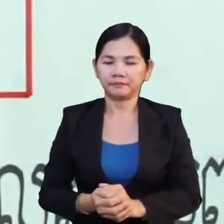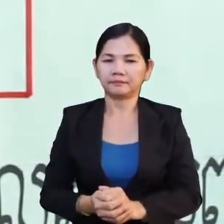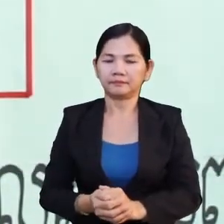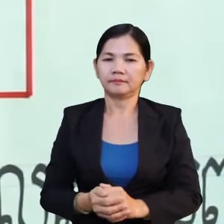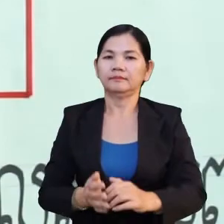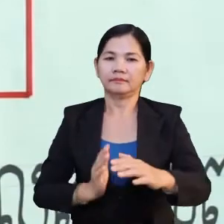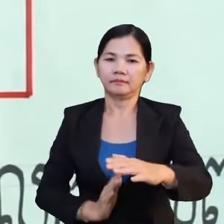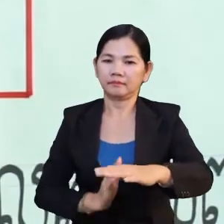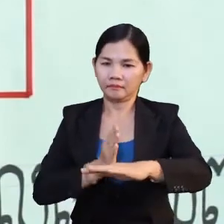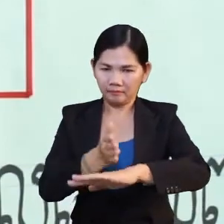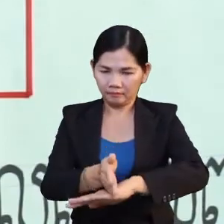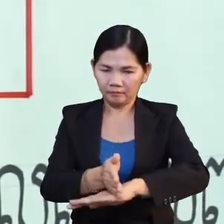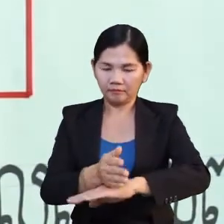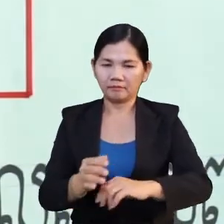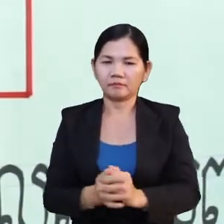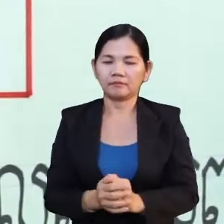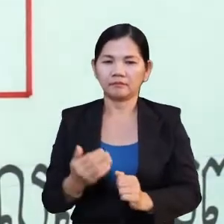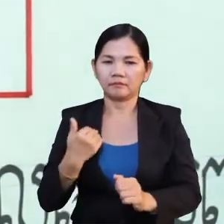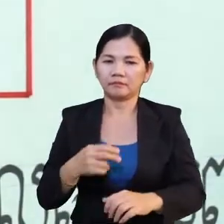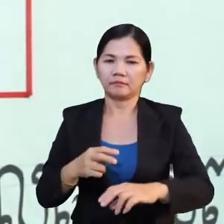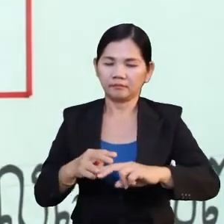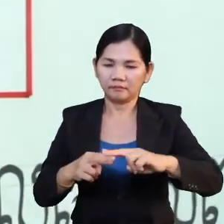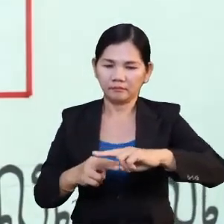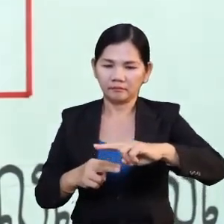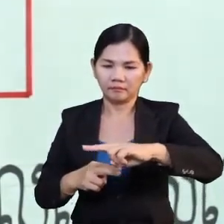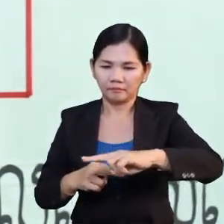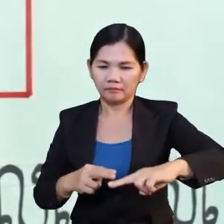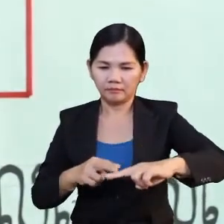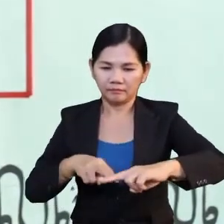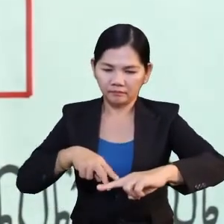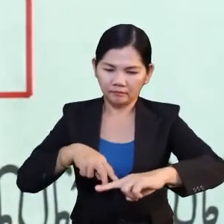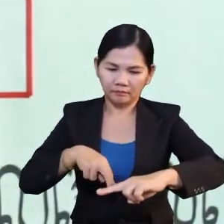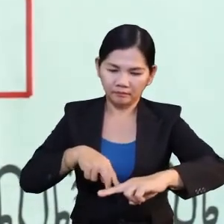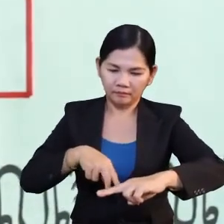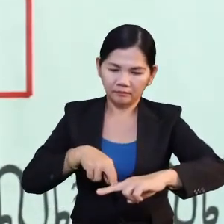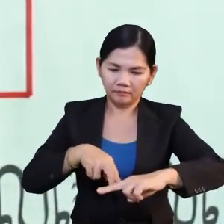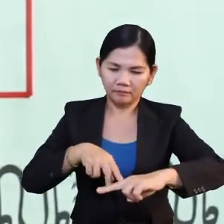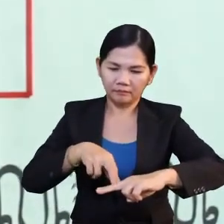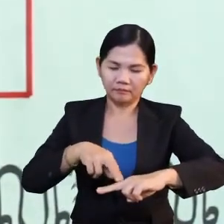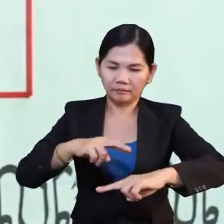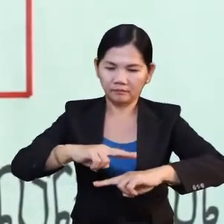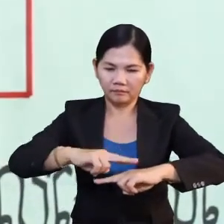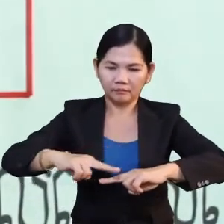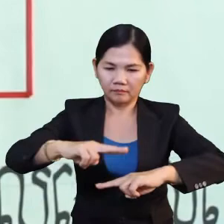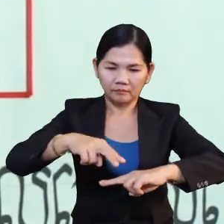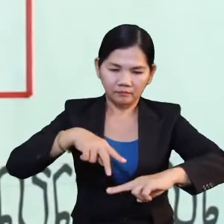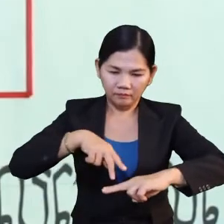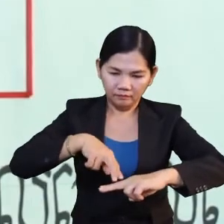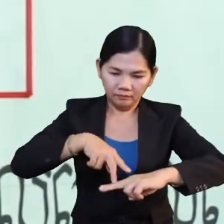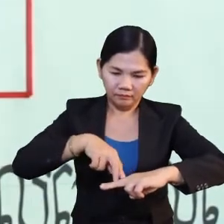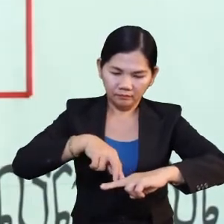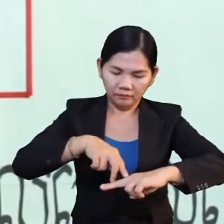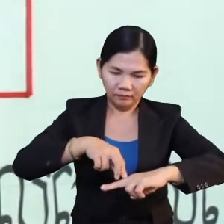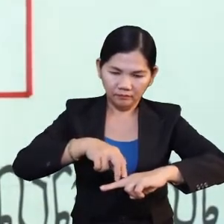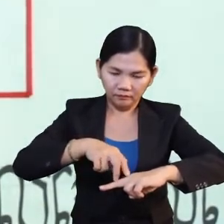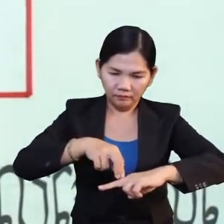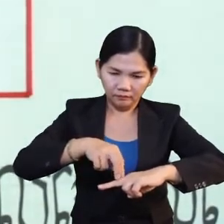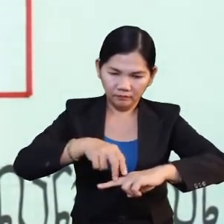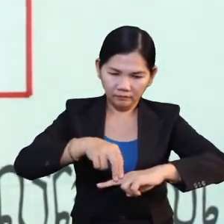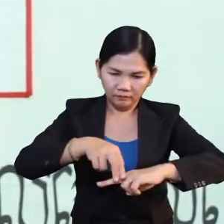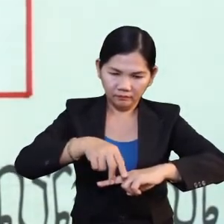ផ្លូវកូនត្រូវដើរទៅរកគំនូសកាត់ទៅតឹងថ knoll, chan, junk on throat, dark